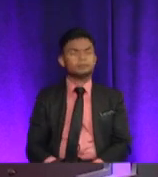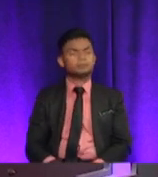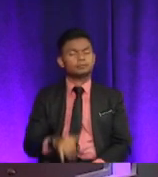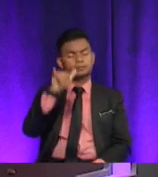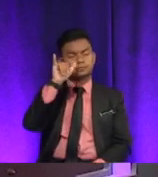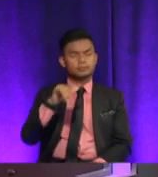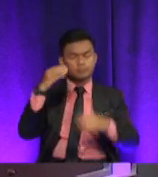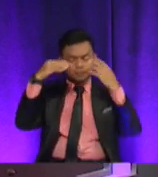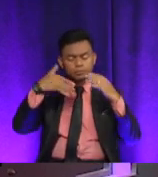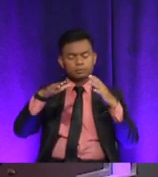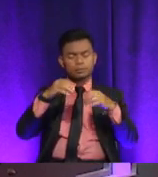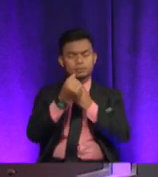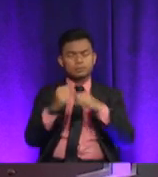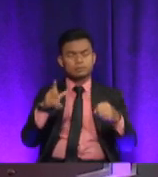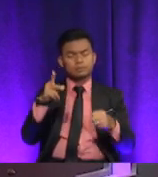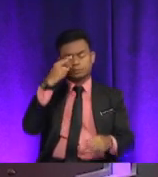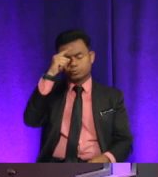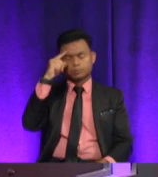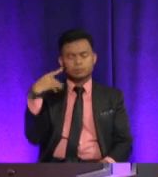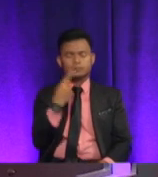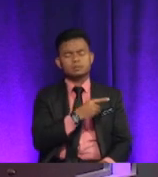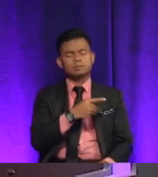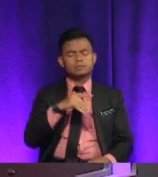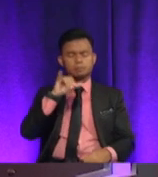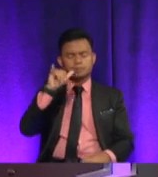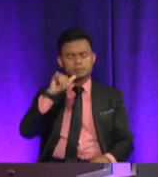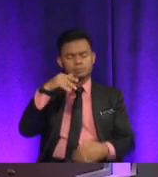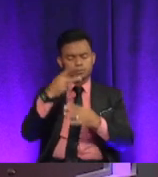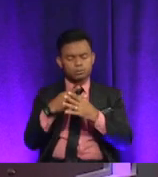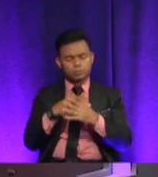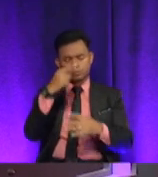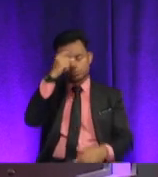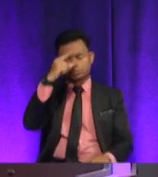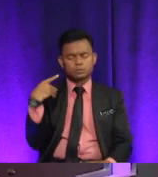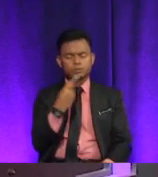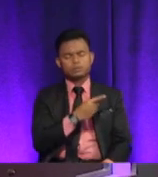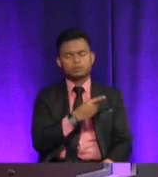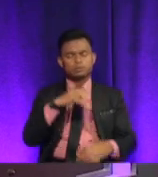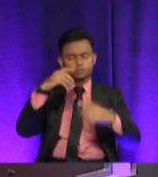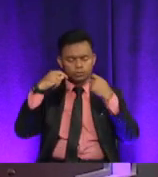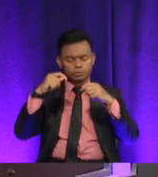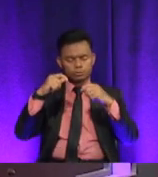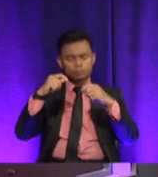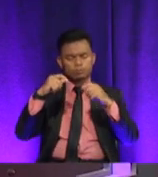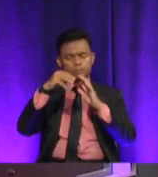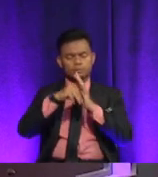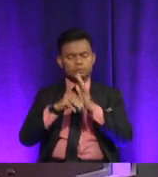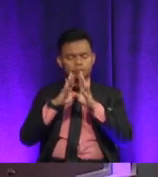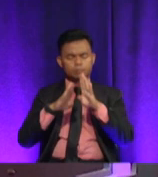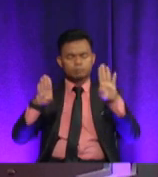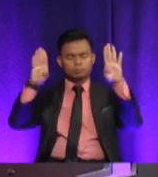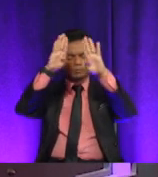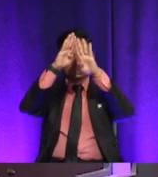untuk kita sama-sama berfungsi pada petani untuk kita coba mengupas untuk kita Coba keluarkan Apakah jawaban